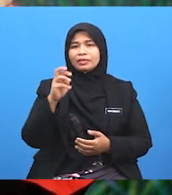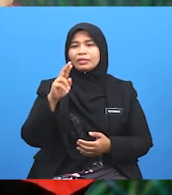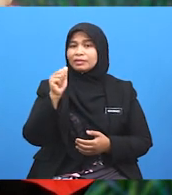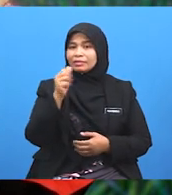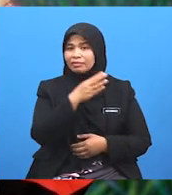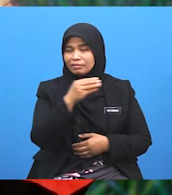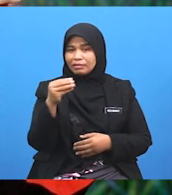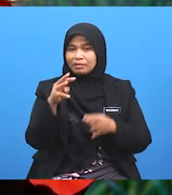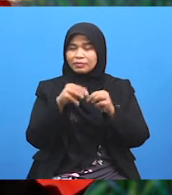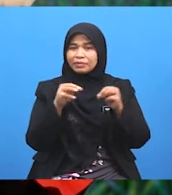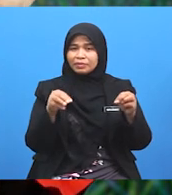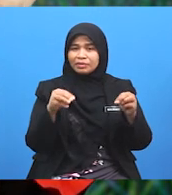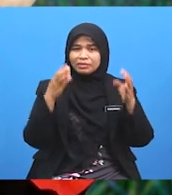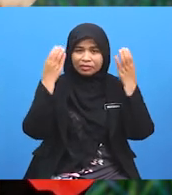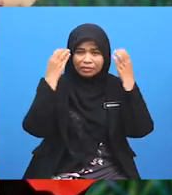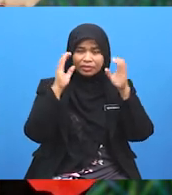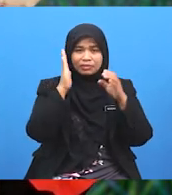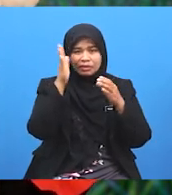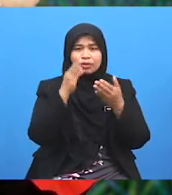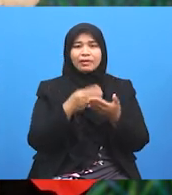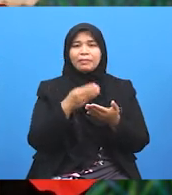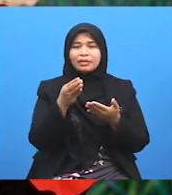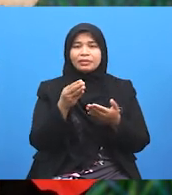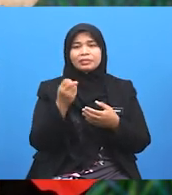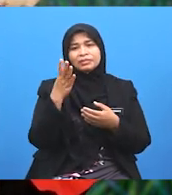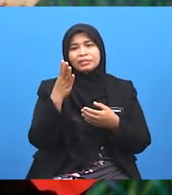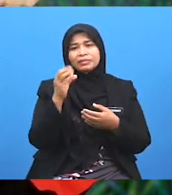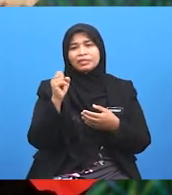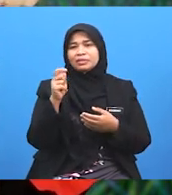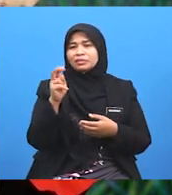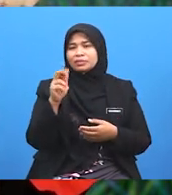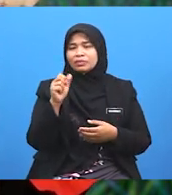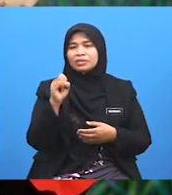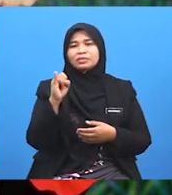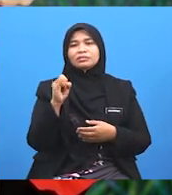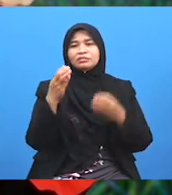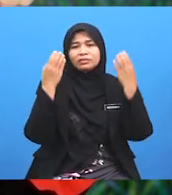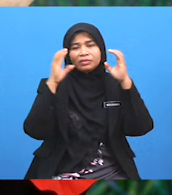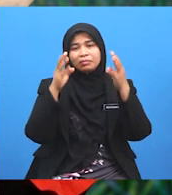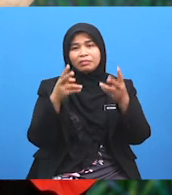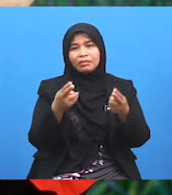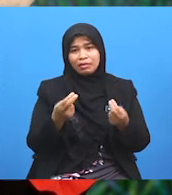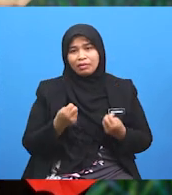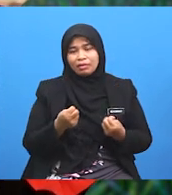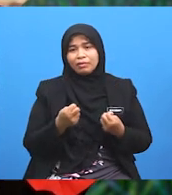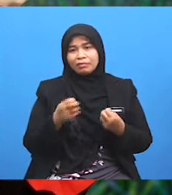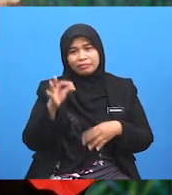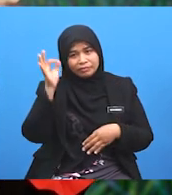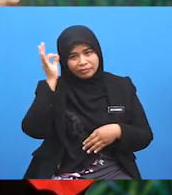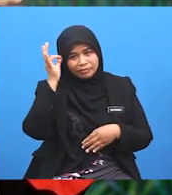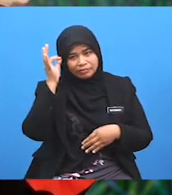dan murid-murid, cikgu akan memberi beberapa situasi. Cikgu hendak fikirkan